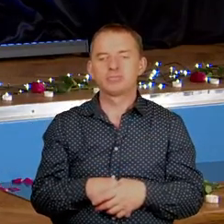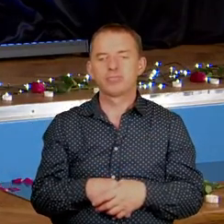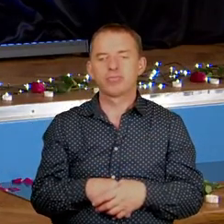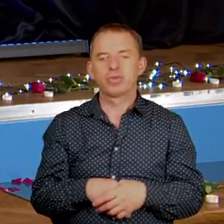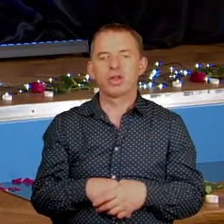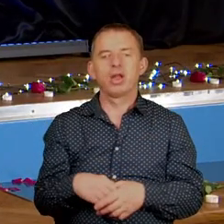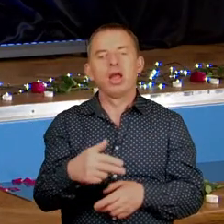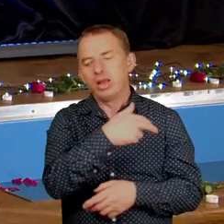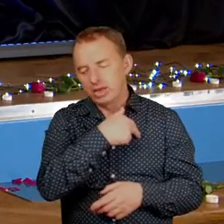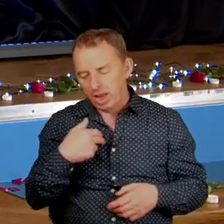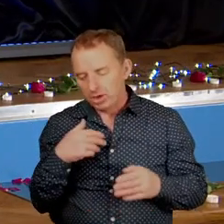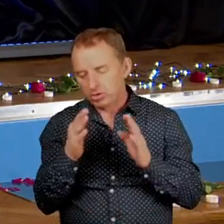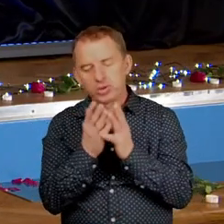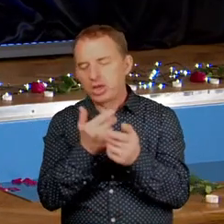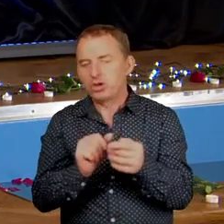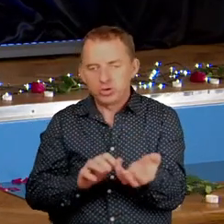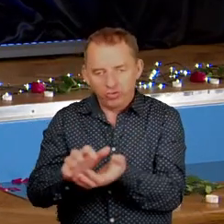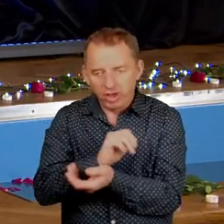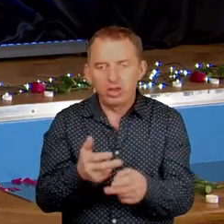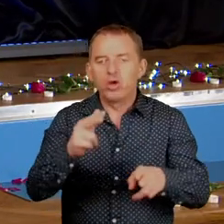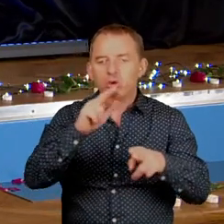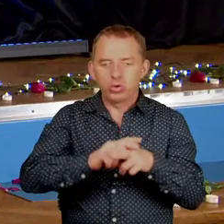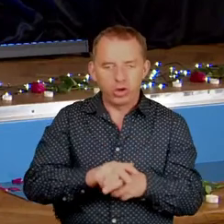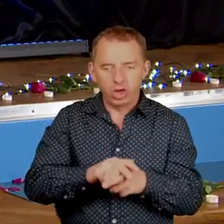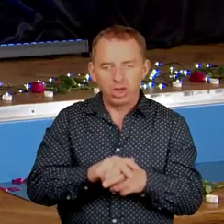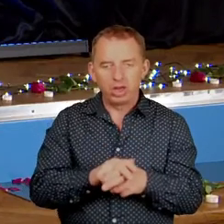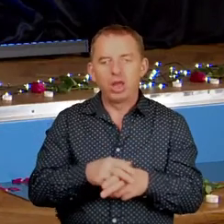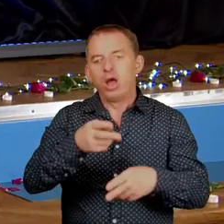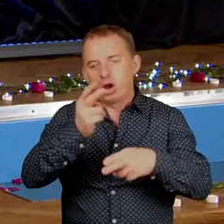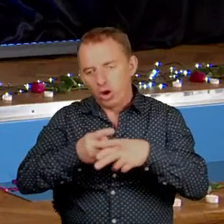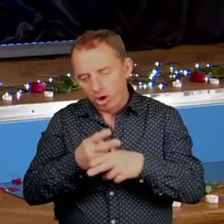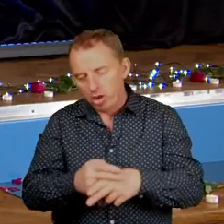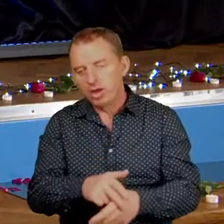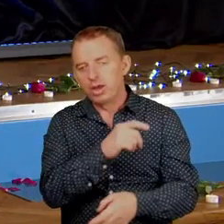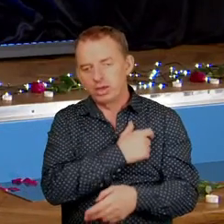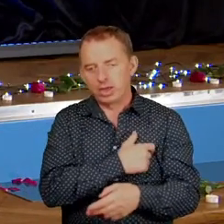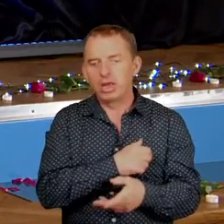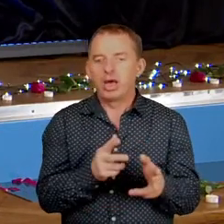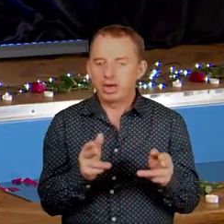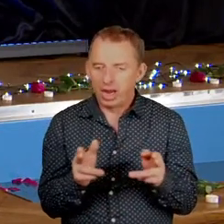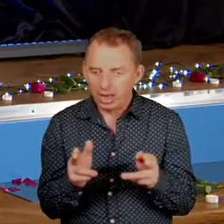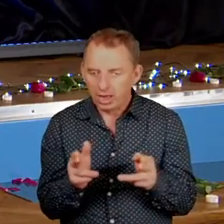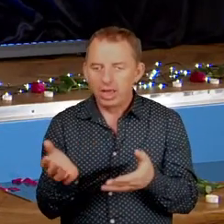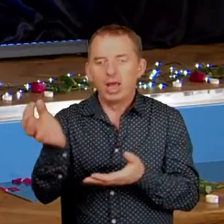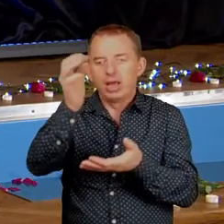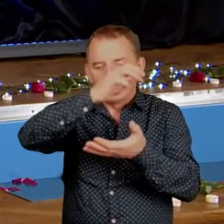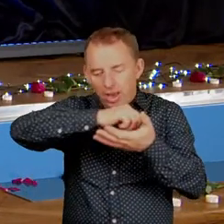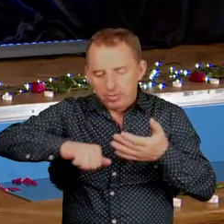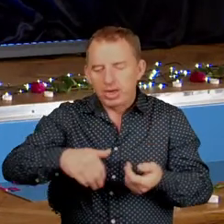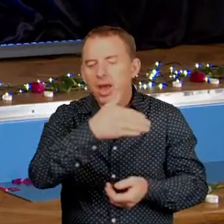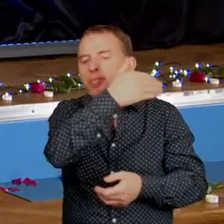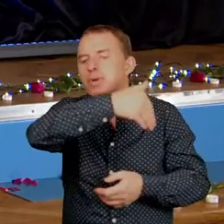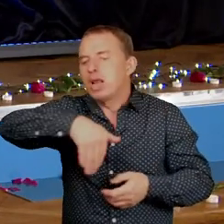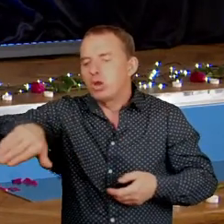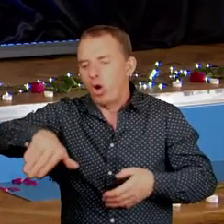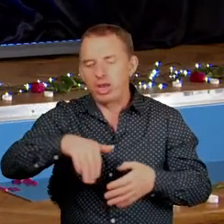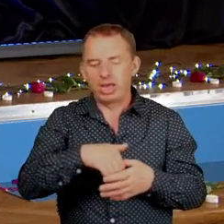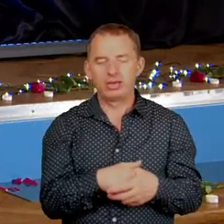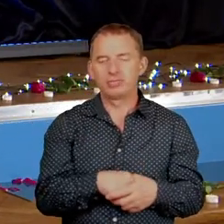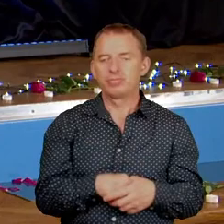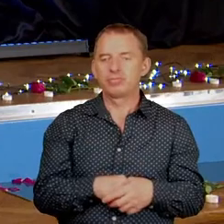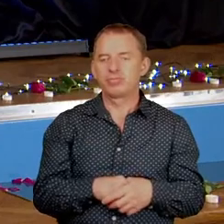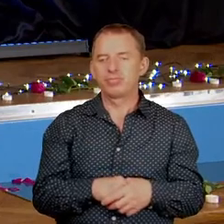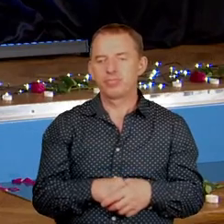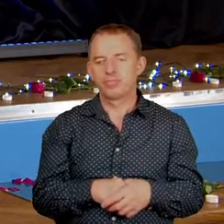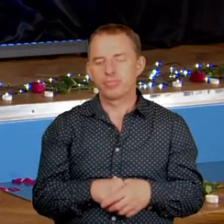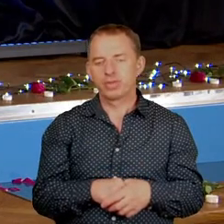millions. Naszym domem nie jest świat, w którym choroby serca i rak zabiera miliony. It is not our home when crime fills